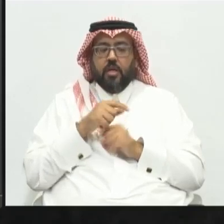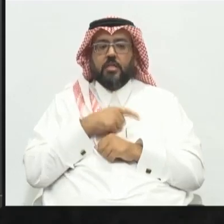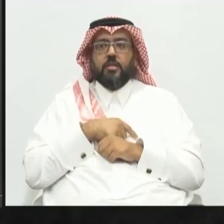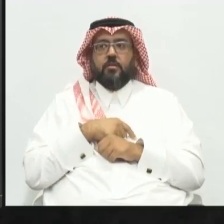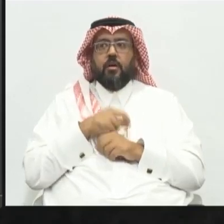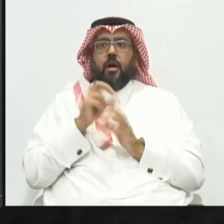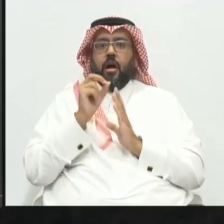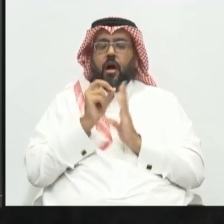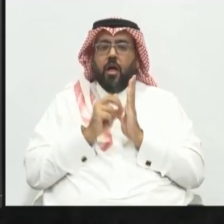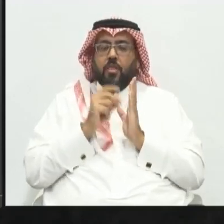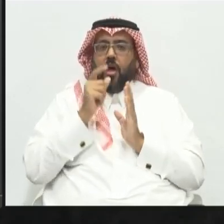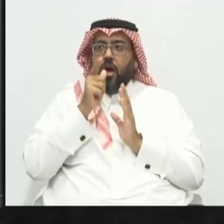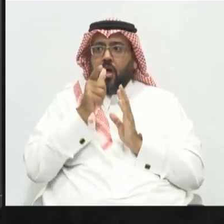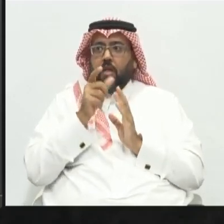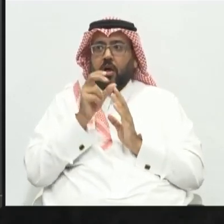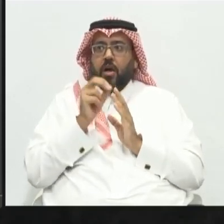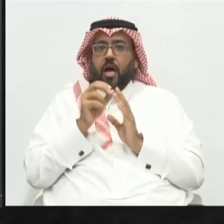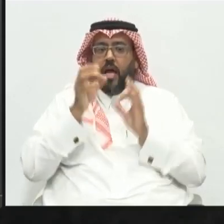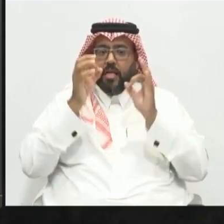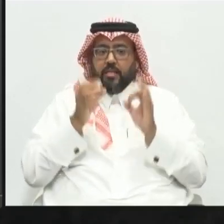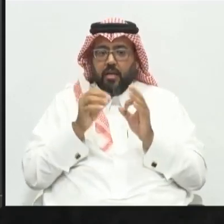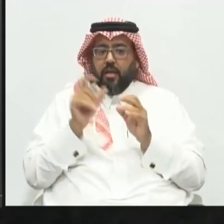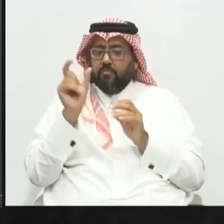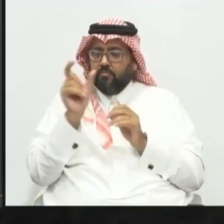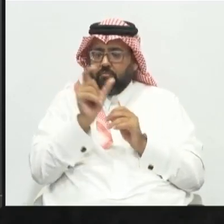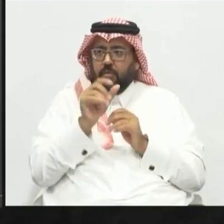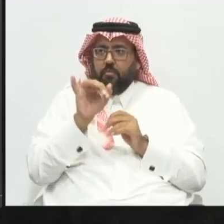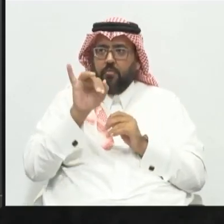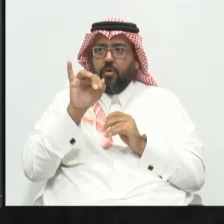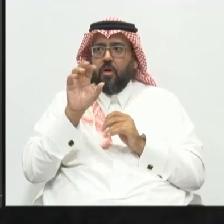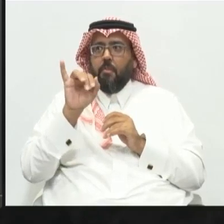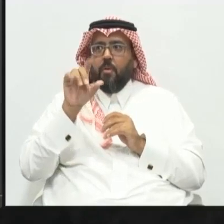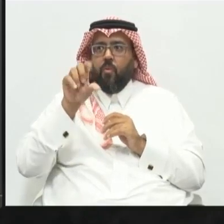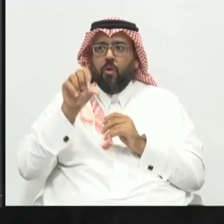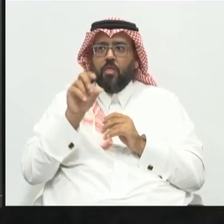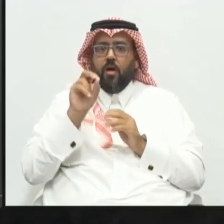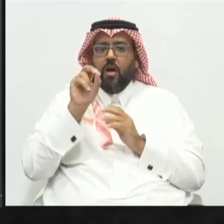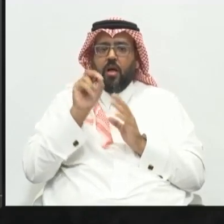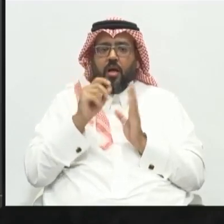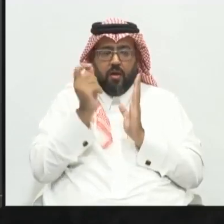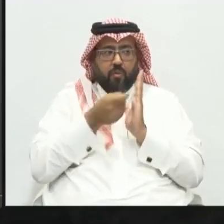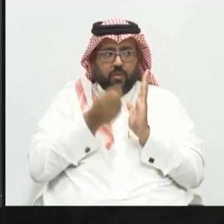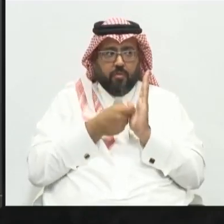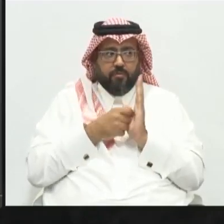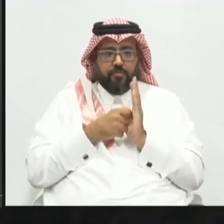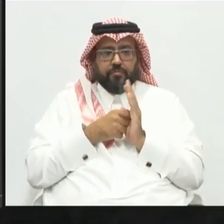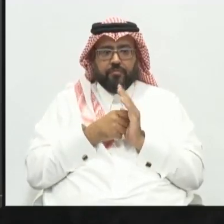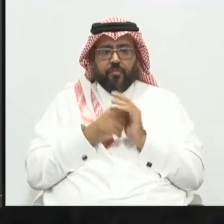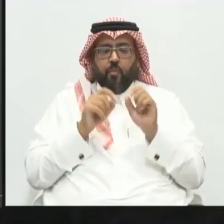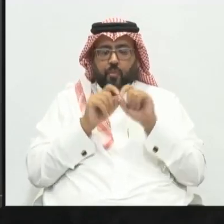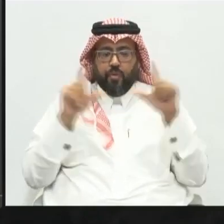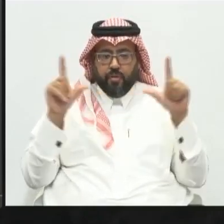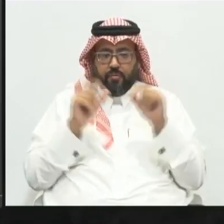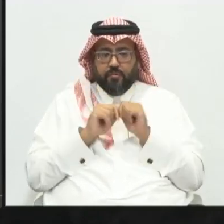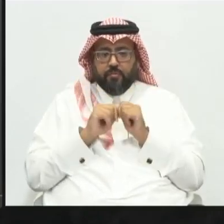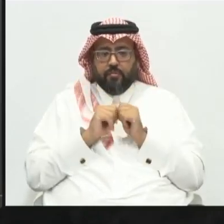القواعد القانونيه هذه اصلها مواد مواد قانونيه قد كتبت ووضح